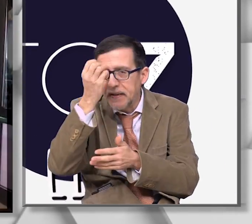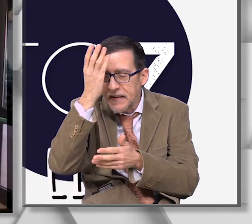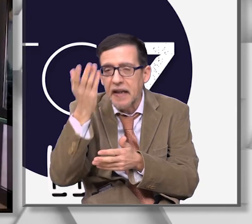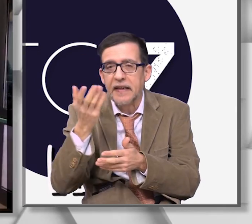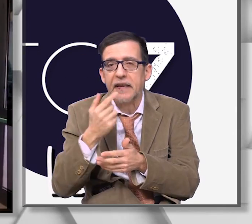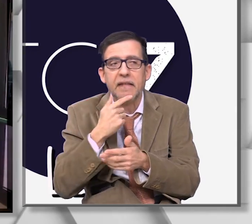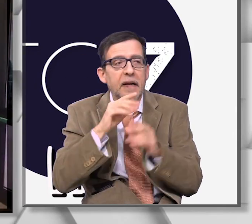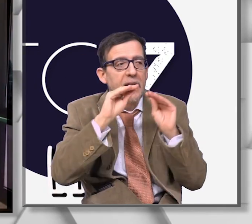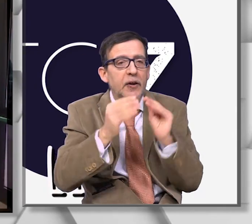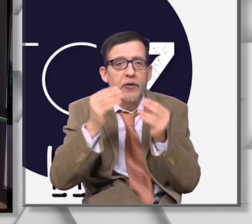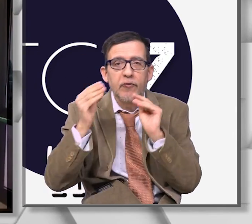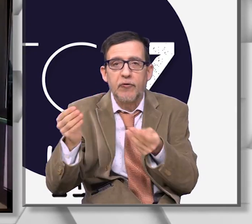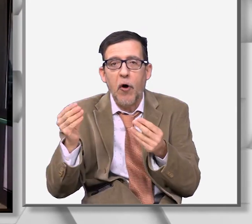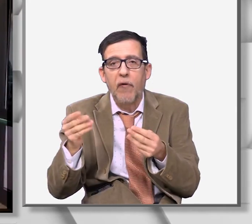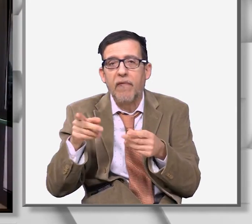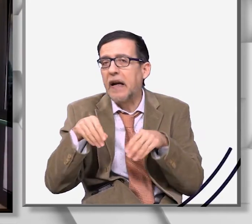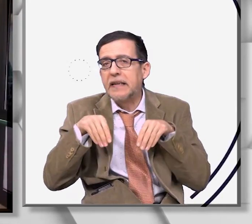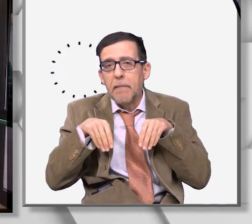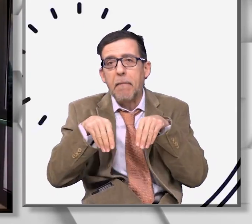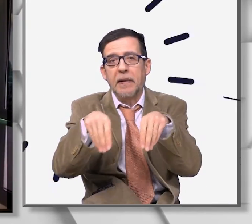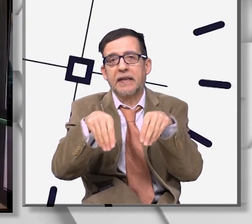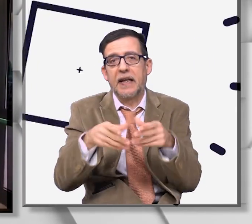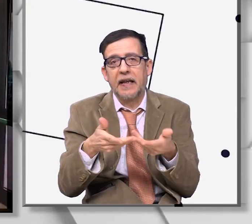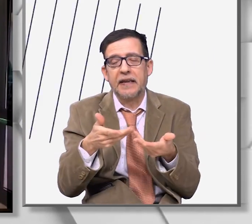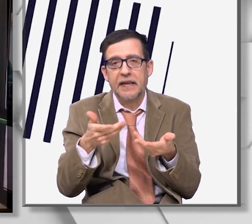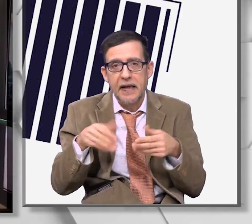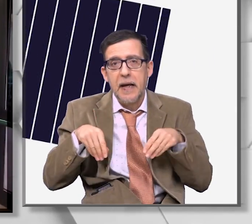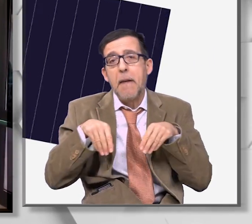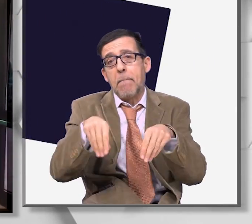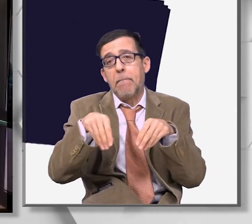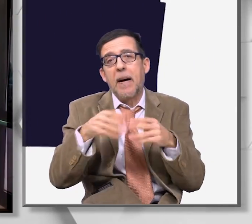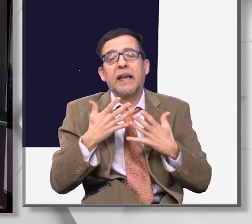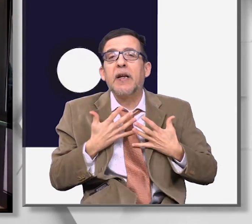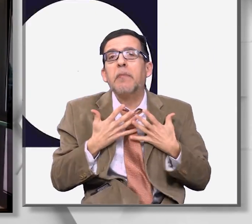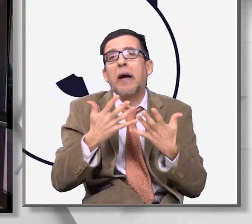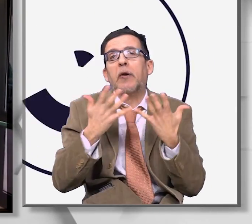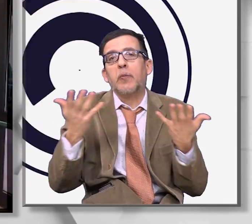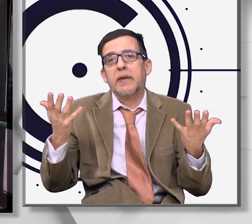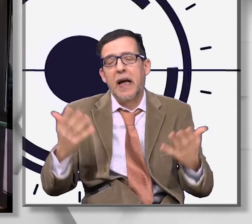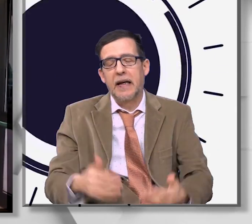ragazzi che comunque sono sempre presenti e partecipano con grande entusiasmo